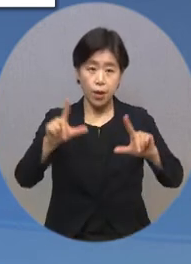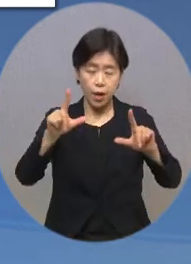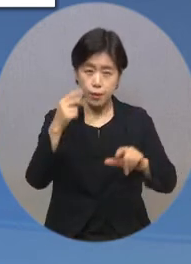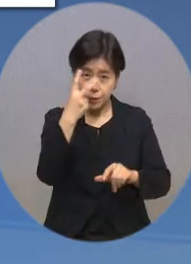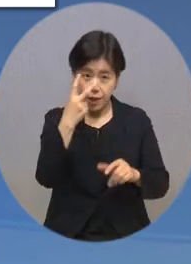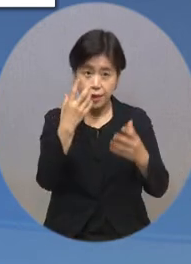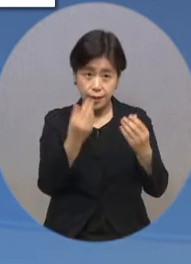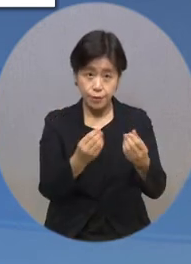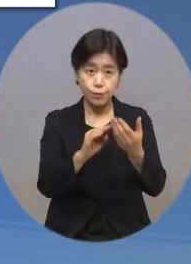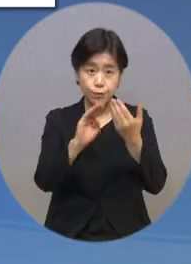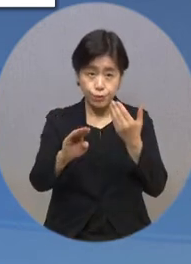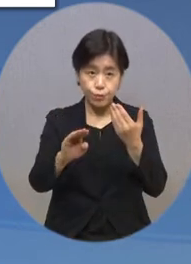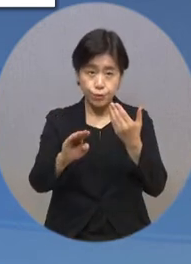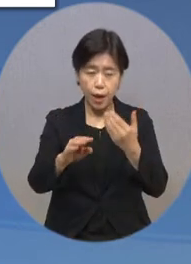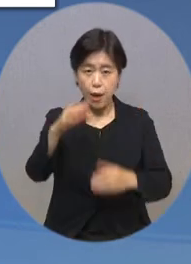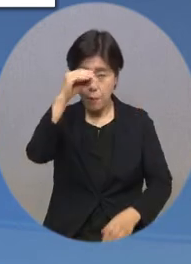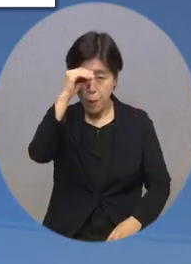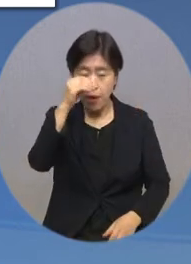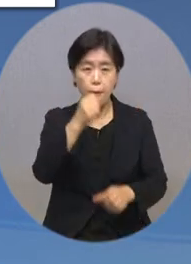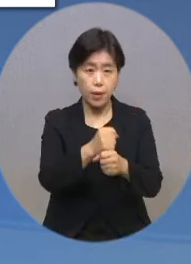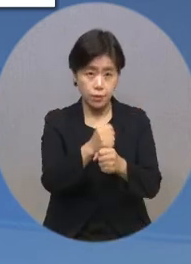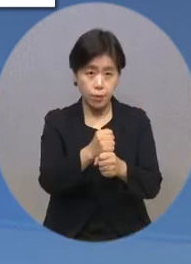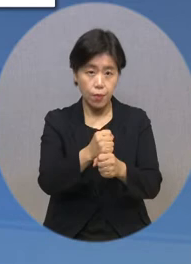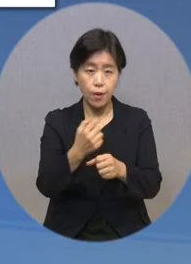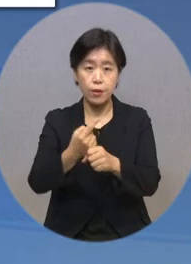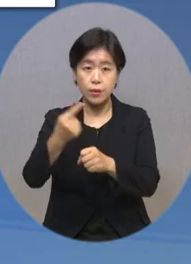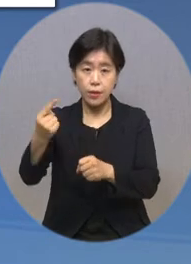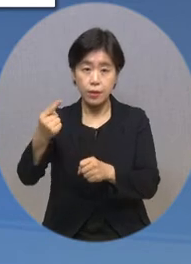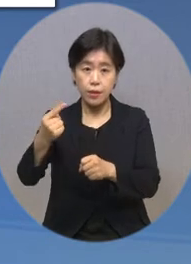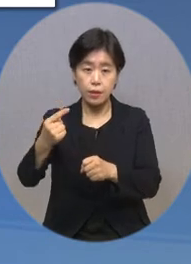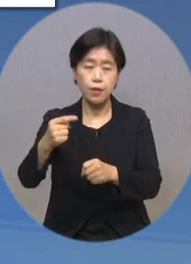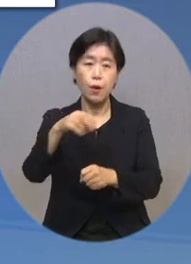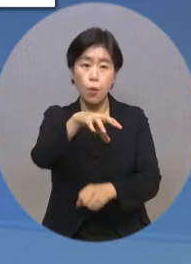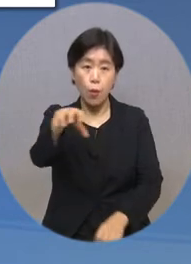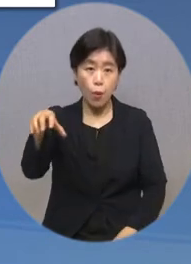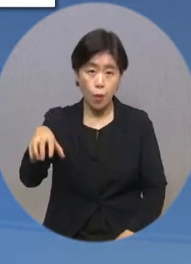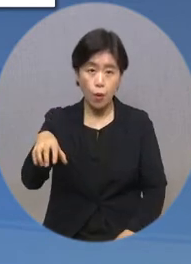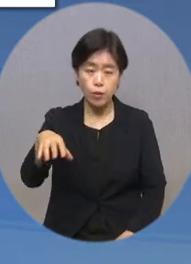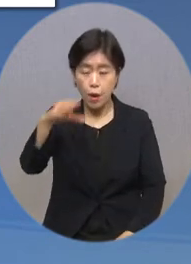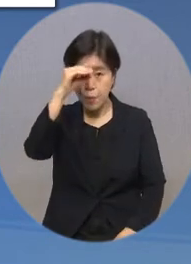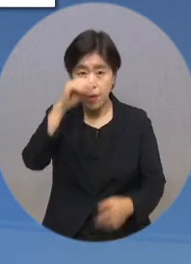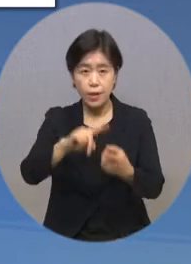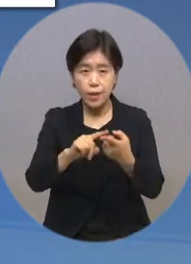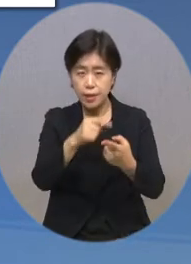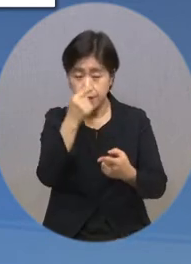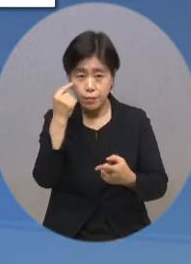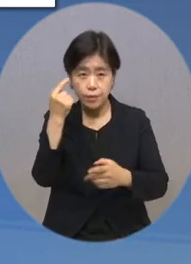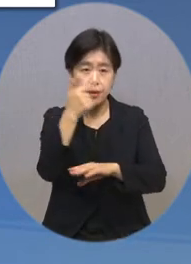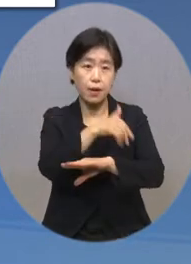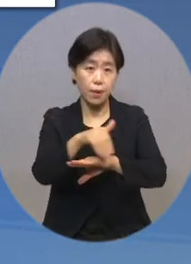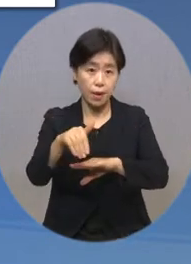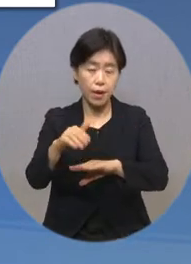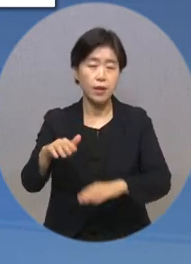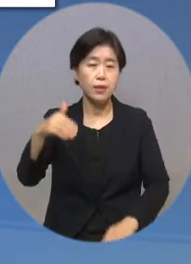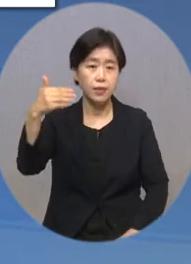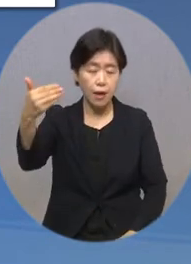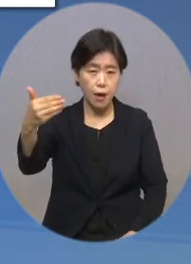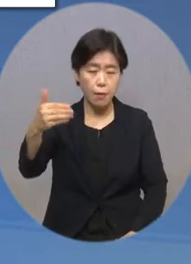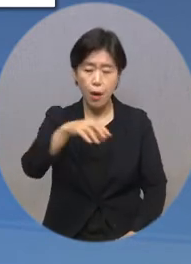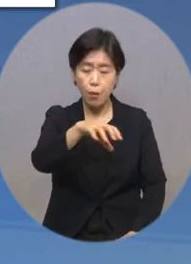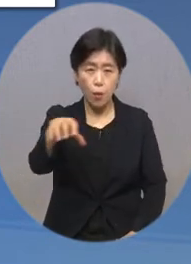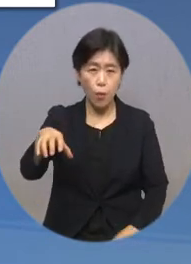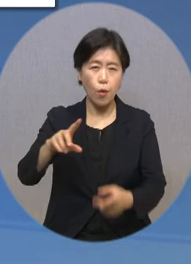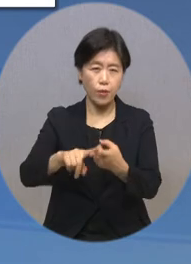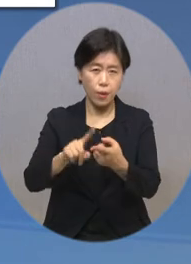바탕으로 전수조사 모형을 개발하고 내년에는 지역을 넓혀 모형을 검증할 계획이며 이후에는 지자체가